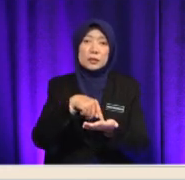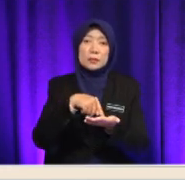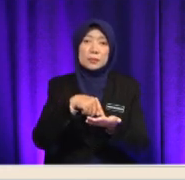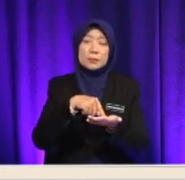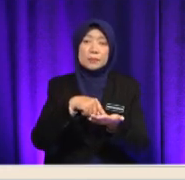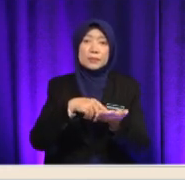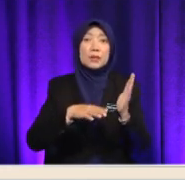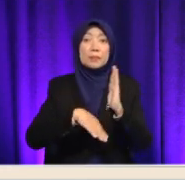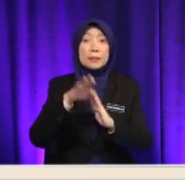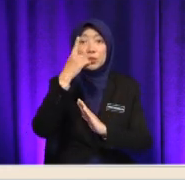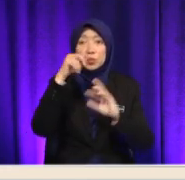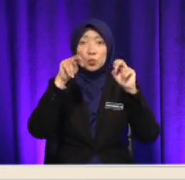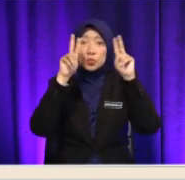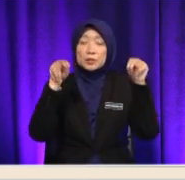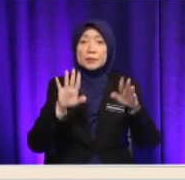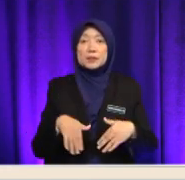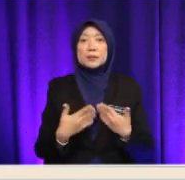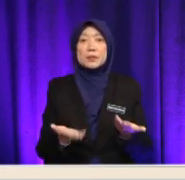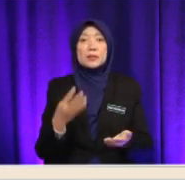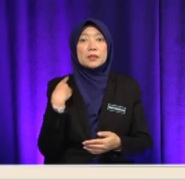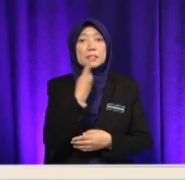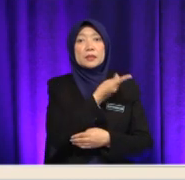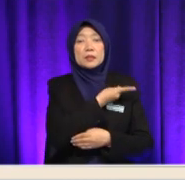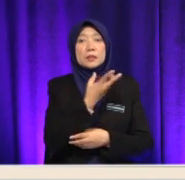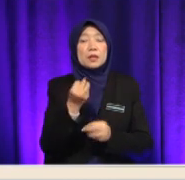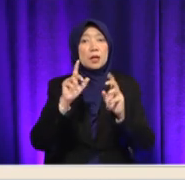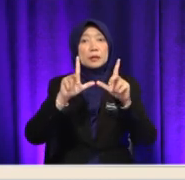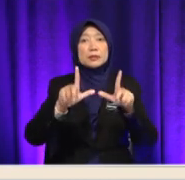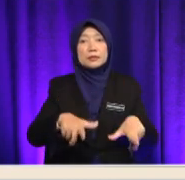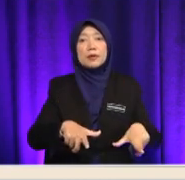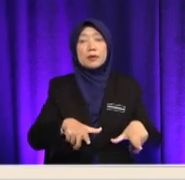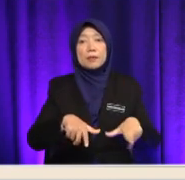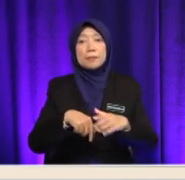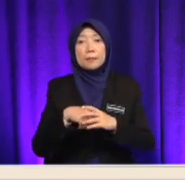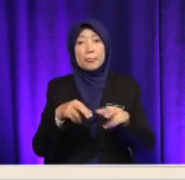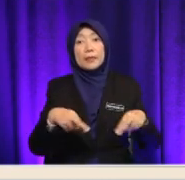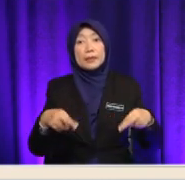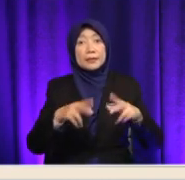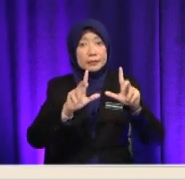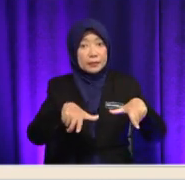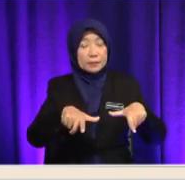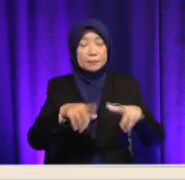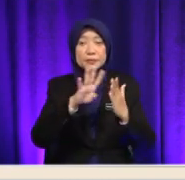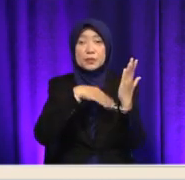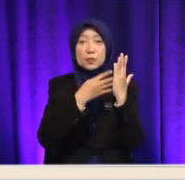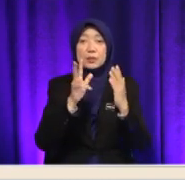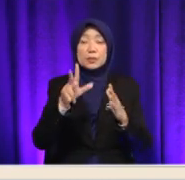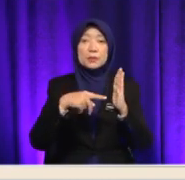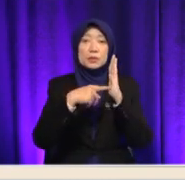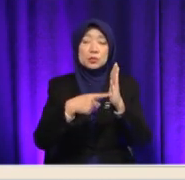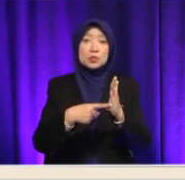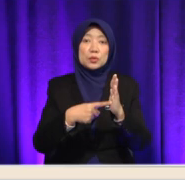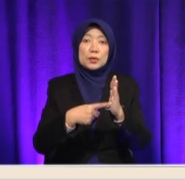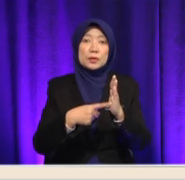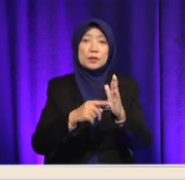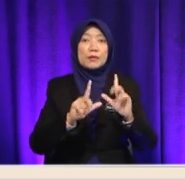nak menguji macam mana kita Letakkan Oke jadwal tiga menunjukkan beberapa